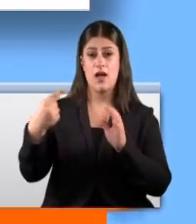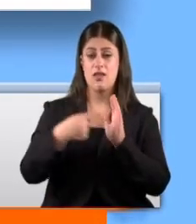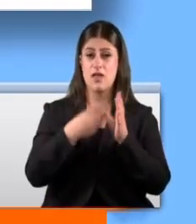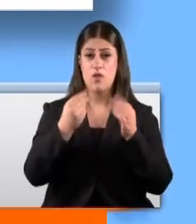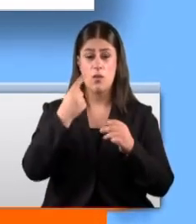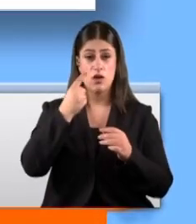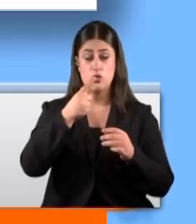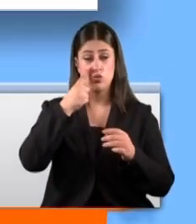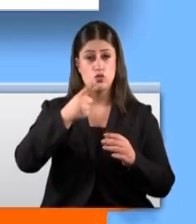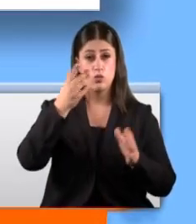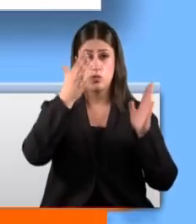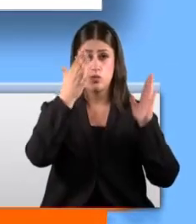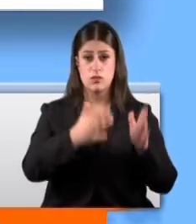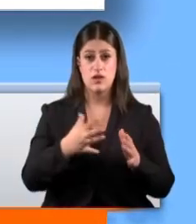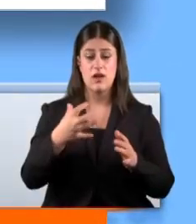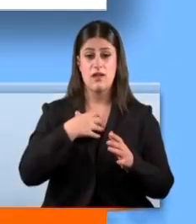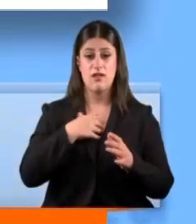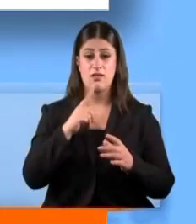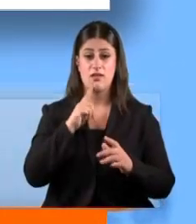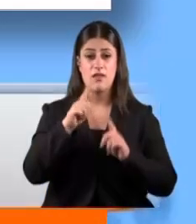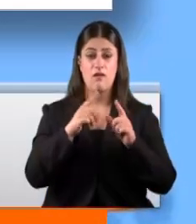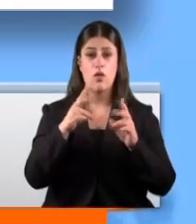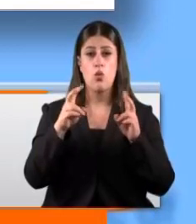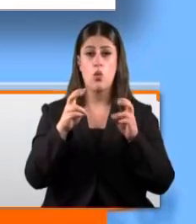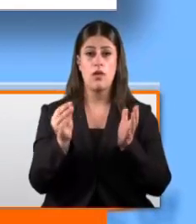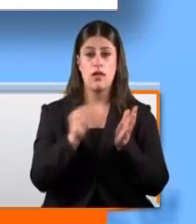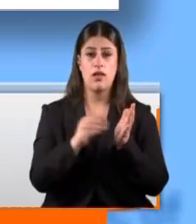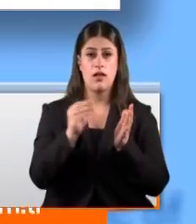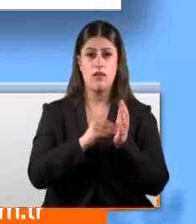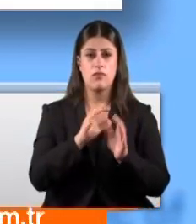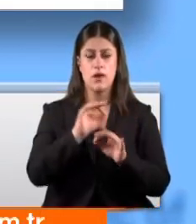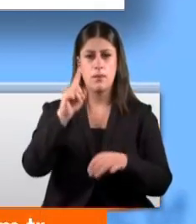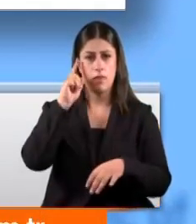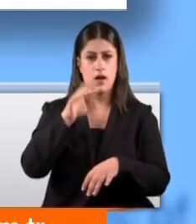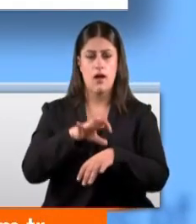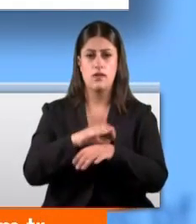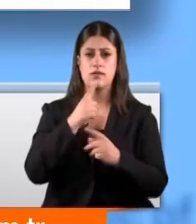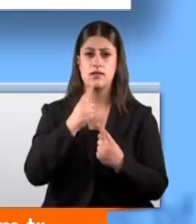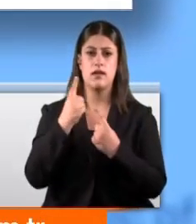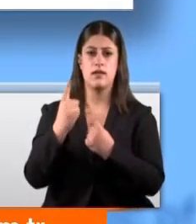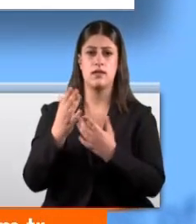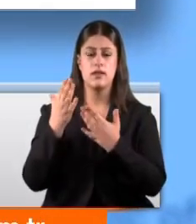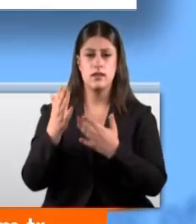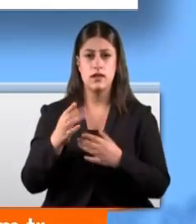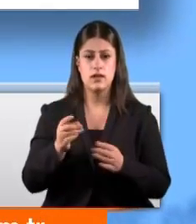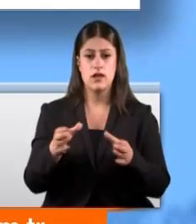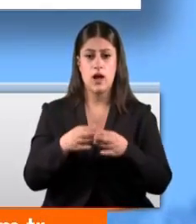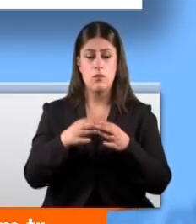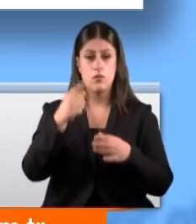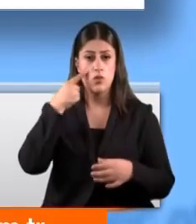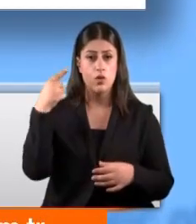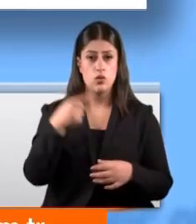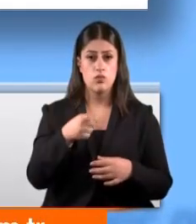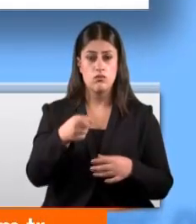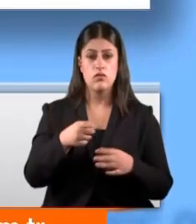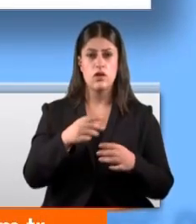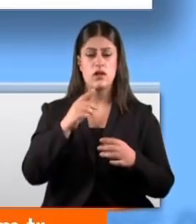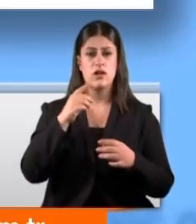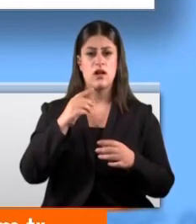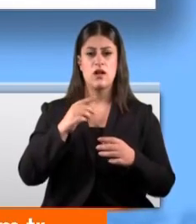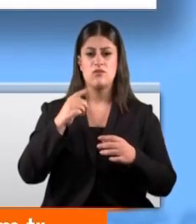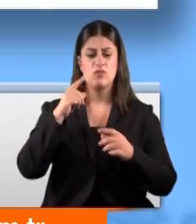cumhurbaşkanımızı kendi hezeyanlar sürekli konu etmesi tam bir hastalık halidir dedi kabinedeki varlığı iftira ve yalan